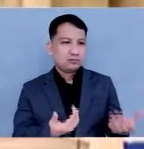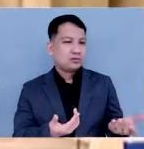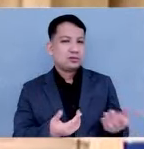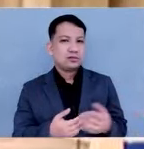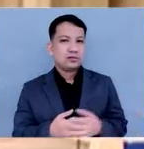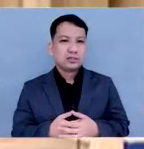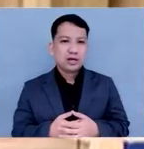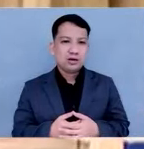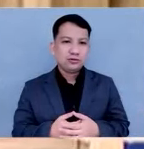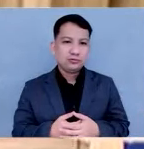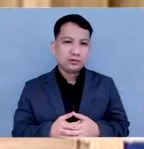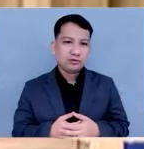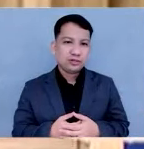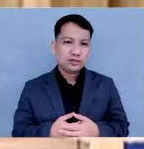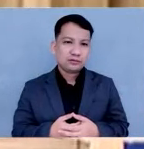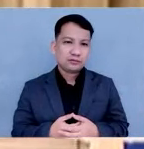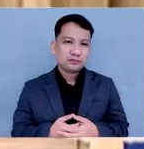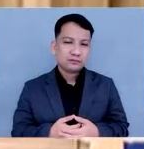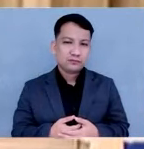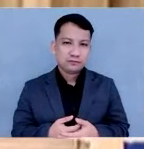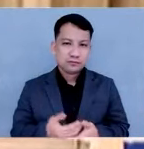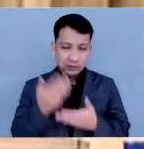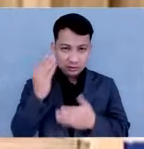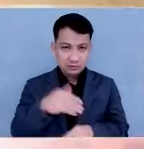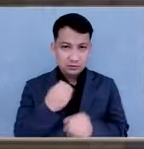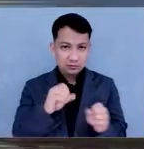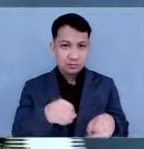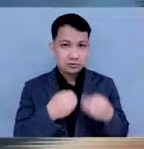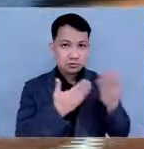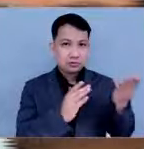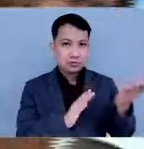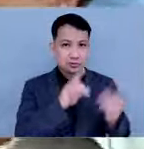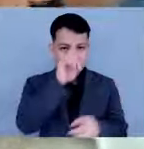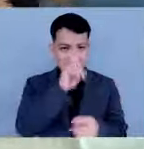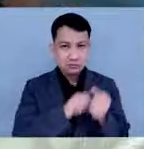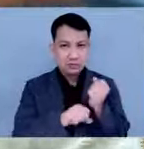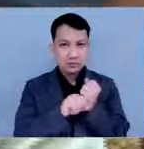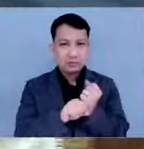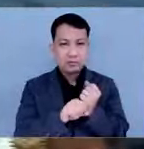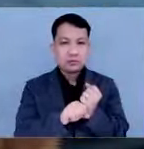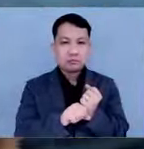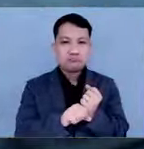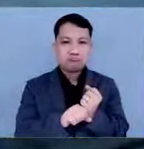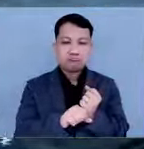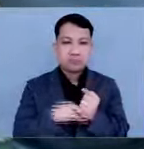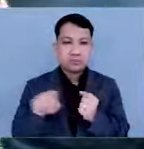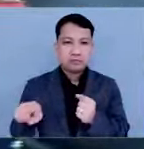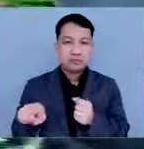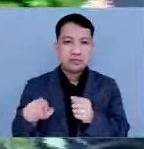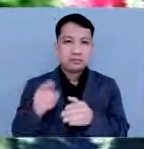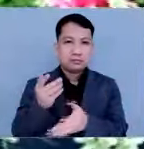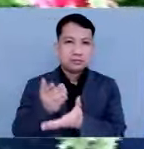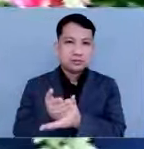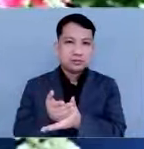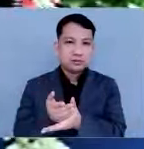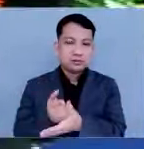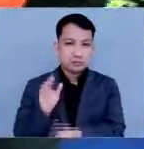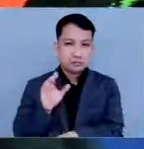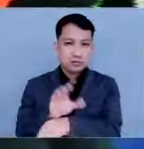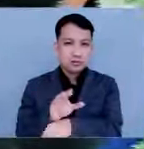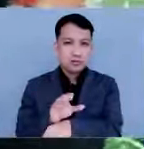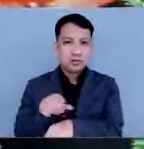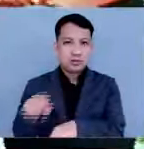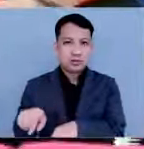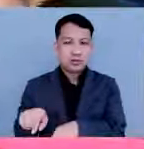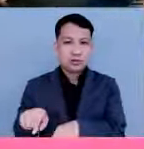isang magulang ta i-offer yung anak nila in the name of faith. Para raw mapatahimik ang mga biktima, tinatakot umano sila na may